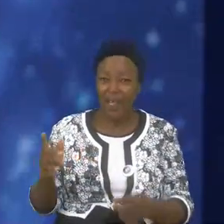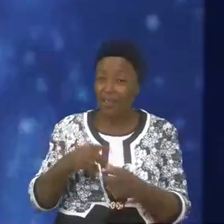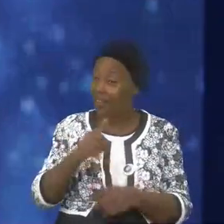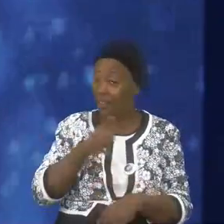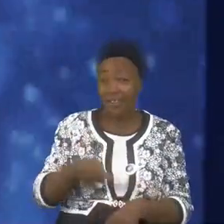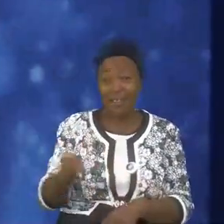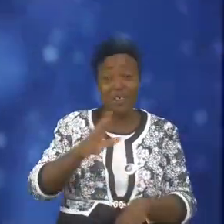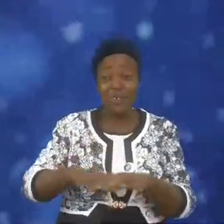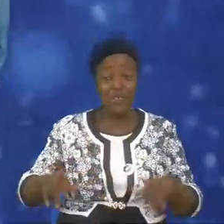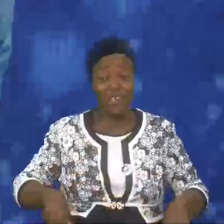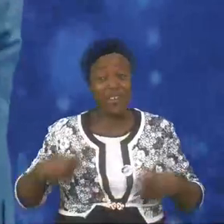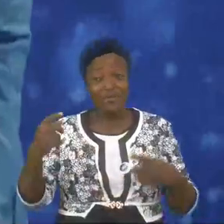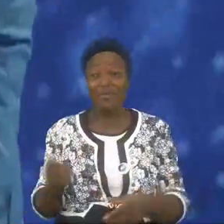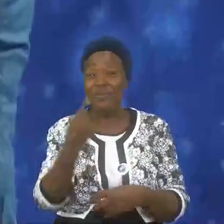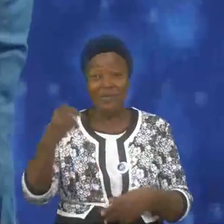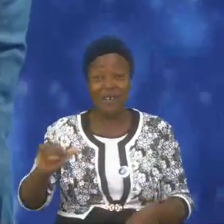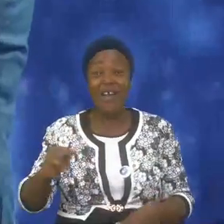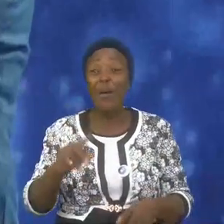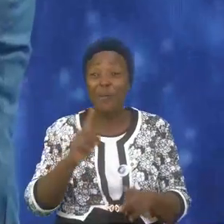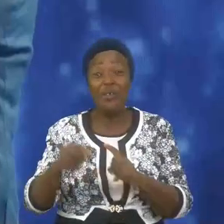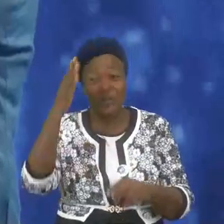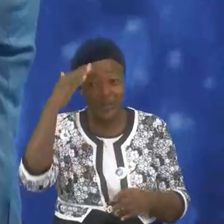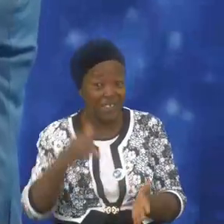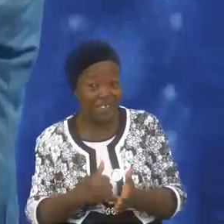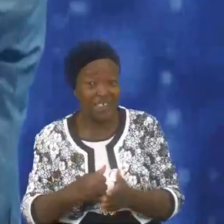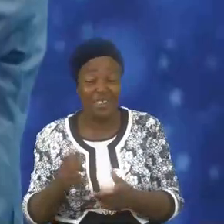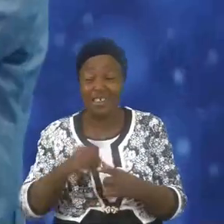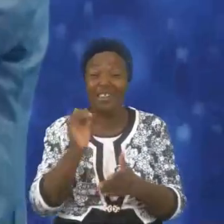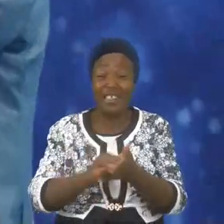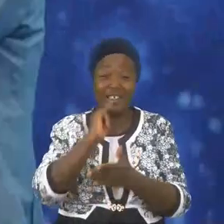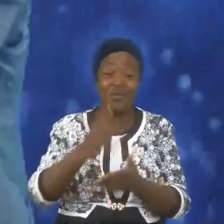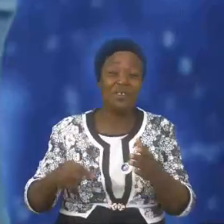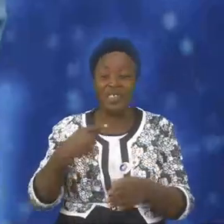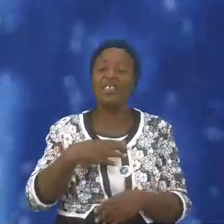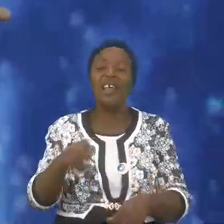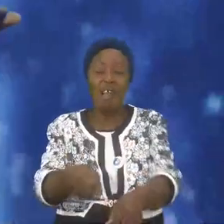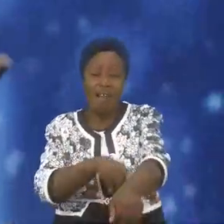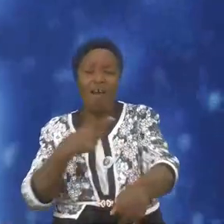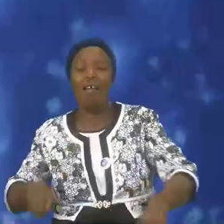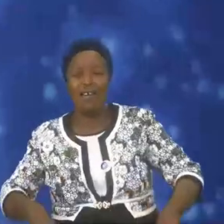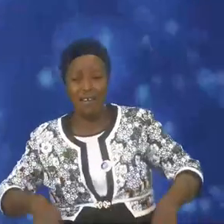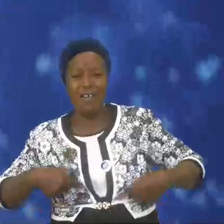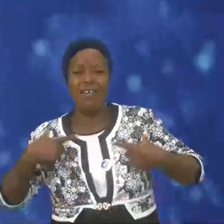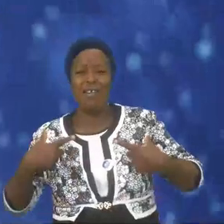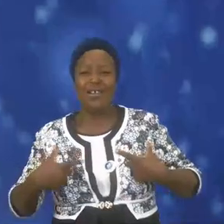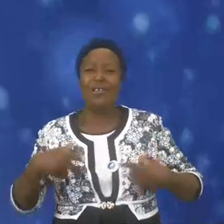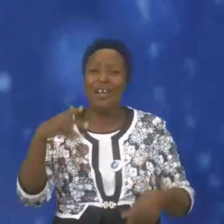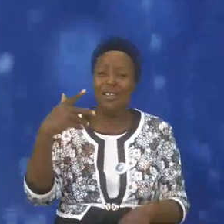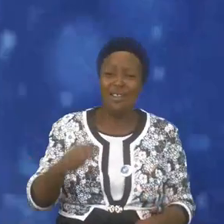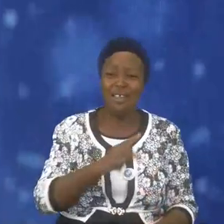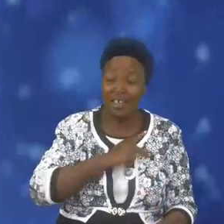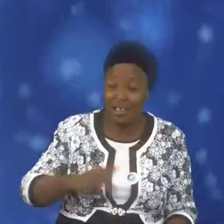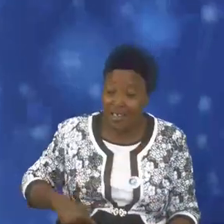pas, mais c'est comme ça qu'il parle. Vive le roi. C'est ce que nous disons. Ce que les